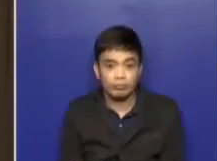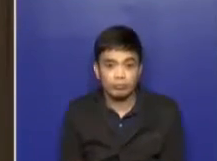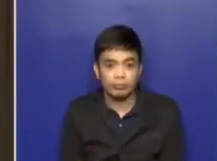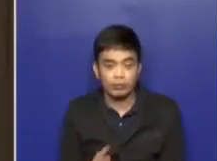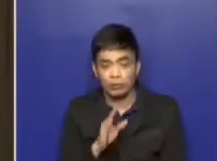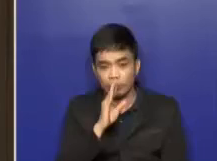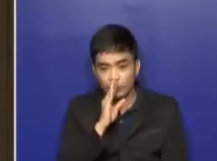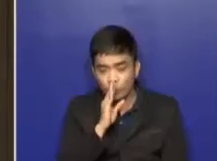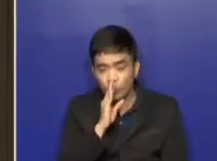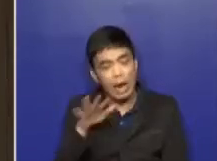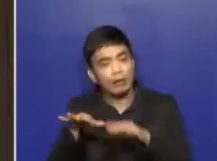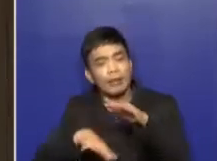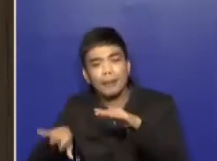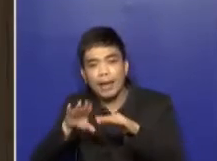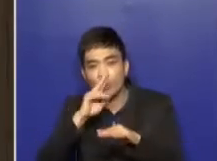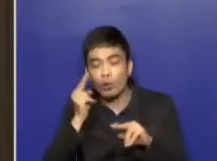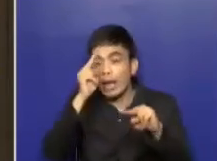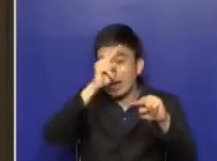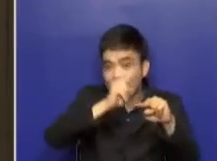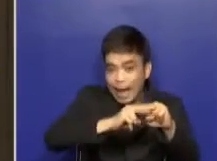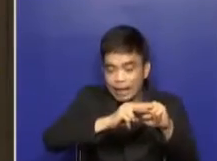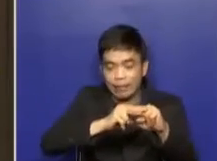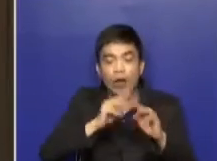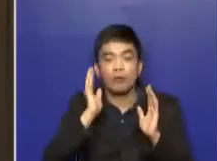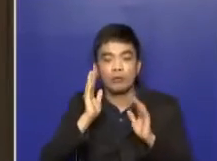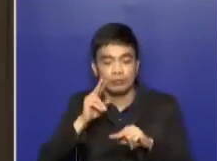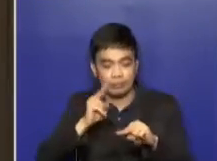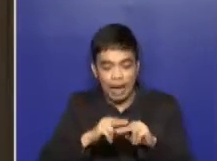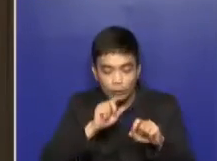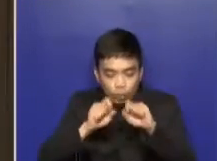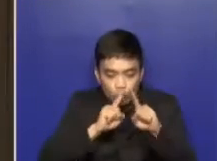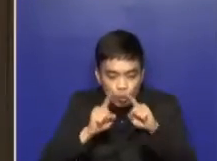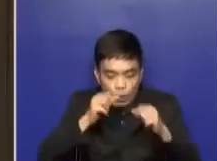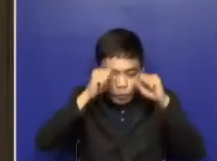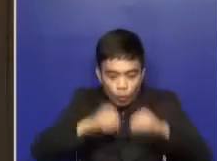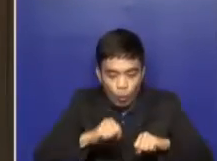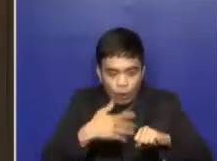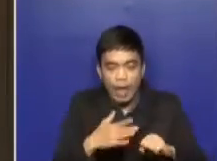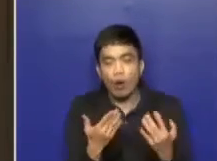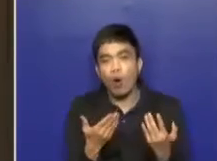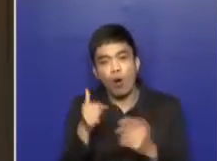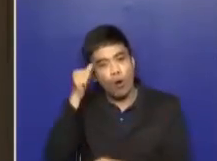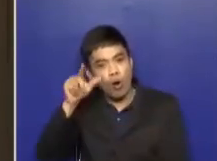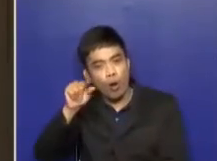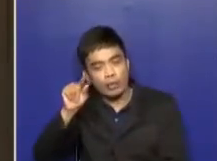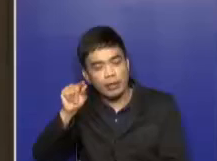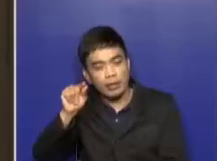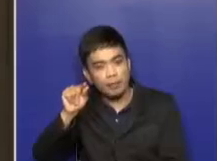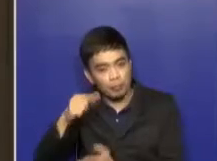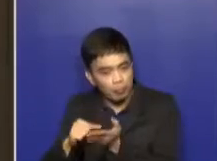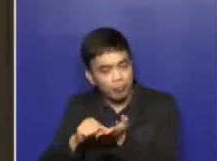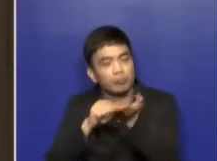าเอาหลักทั่วไปมาจับถ้าเขาขึ้นนั่งครั้งแรกไปแล้วเนี่ยคุณจะรอ120วันแล้วมายื่นนะครับคุณหมดสิทธิ์